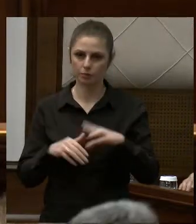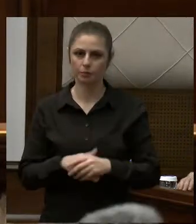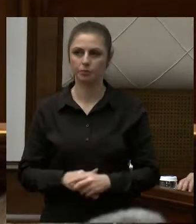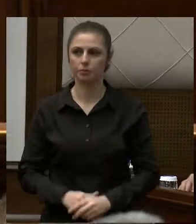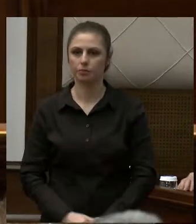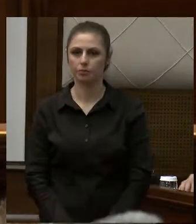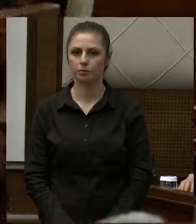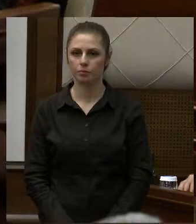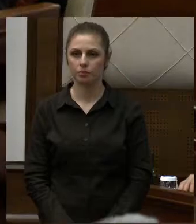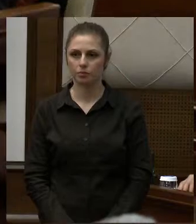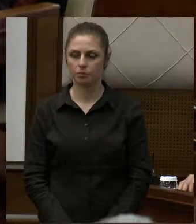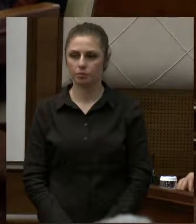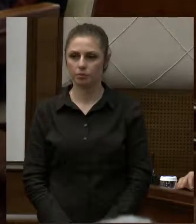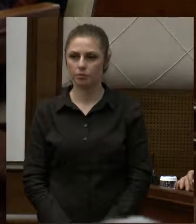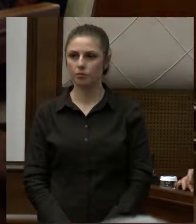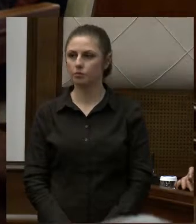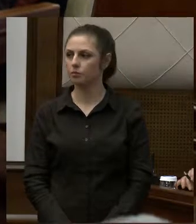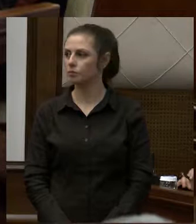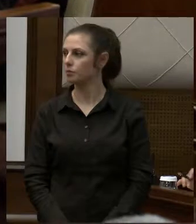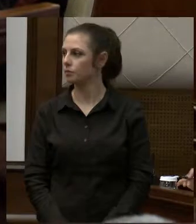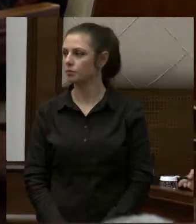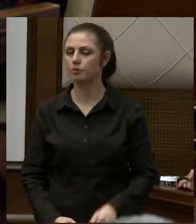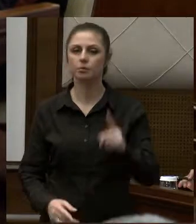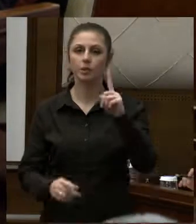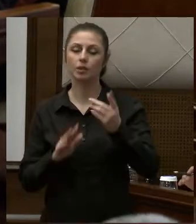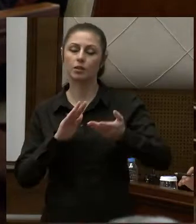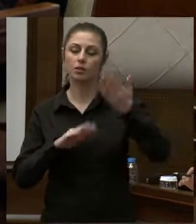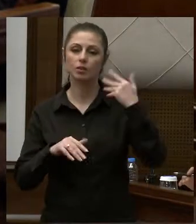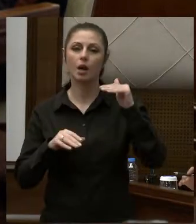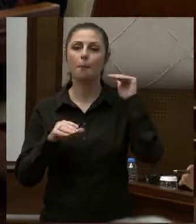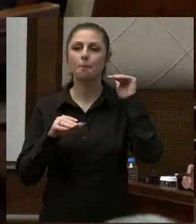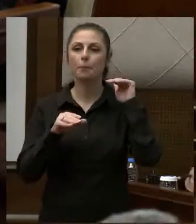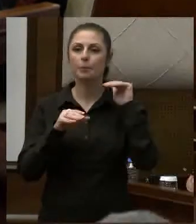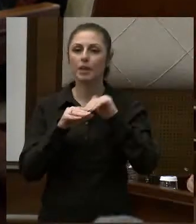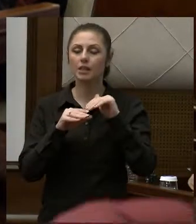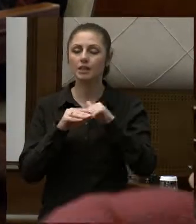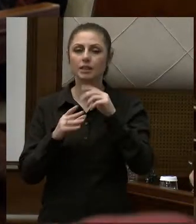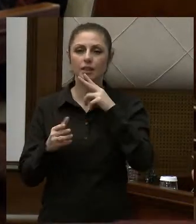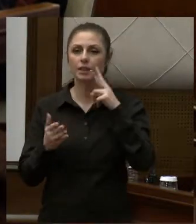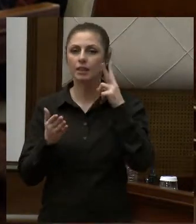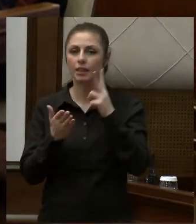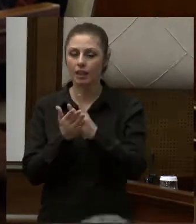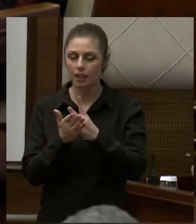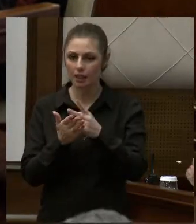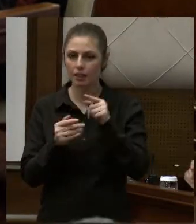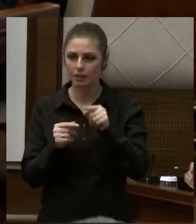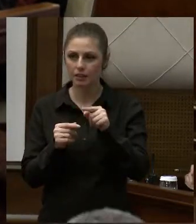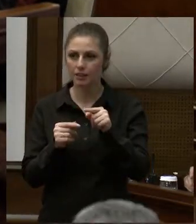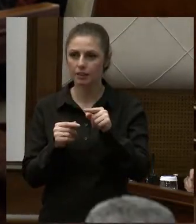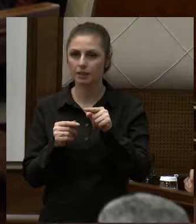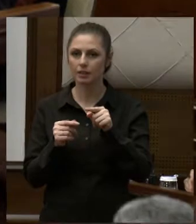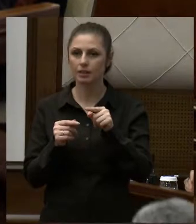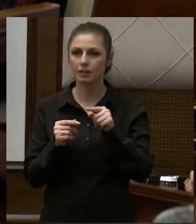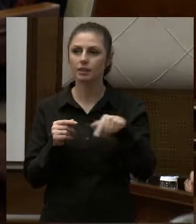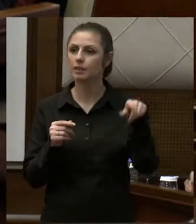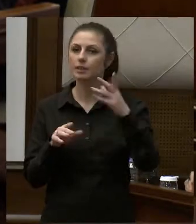Meclis, gündem konular. Bir önceki meclis kararlarının, bir önceki meclis karar ve zabıtlarının hepiniz ne